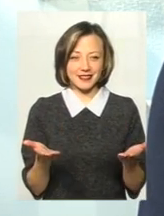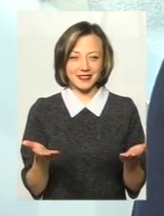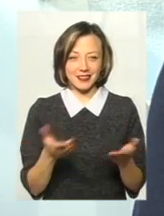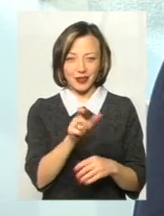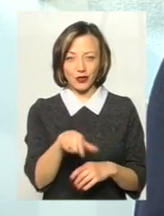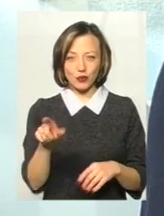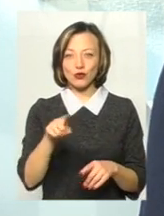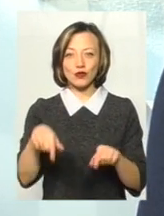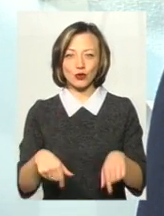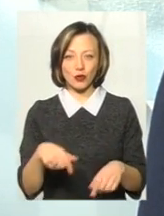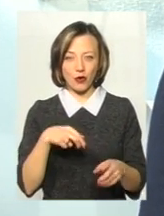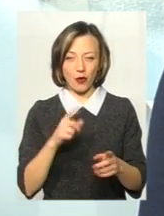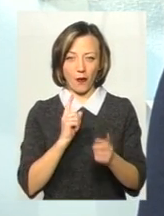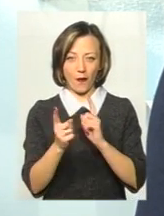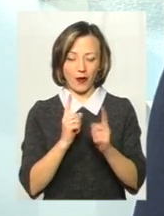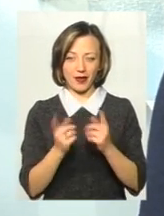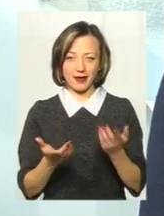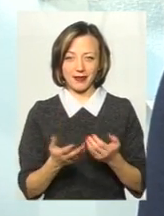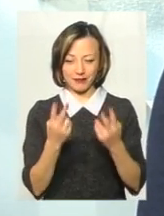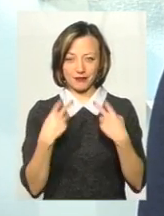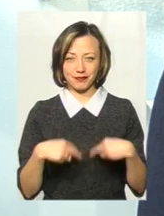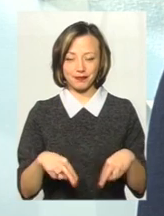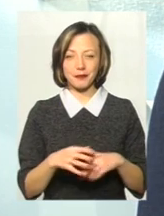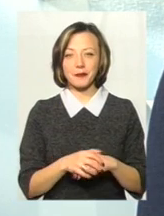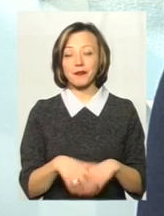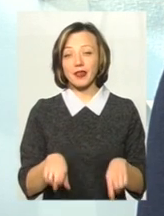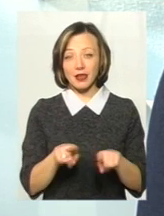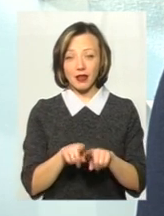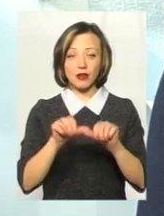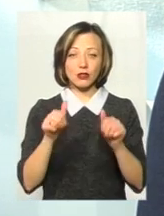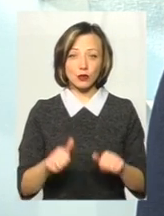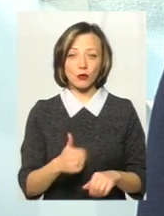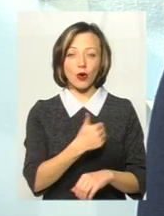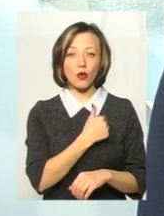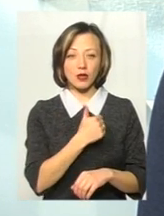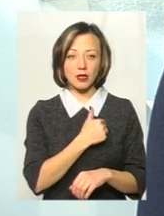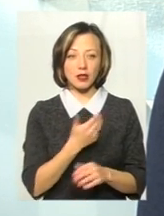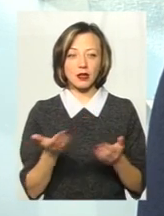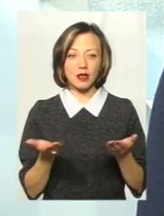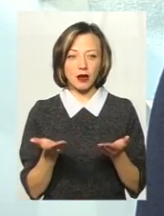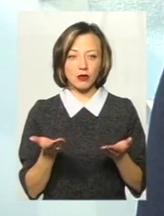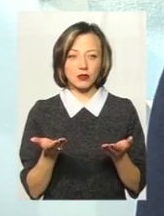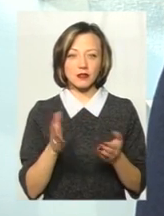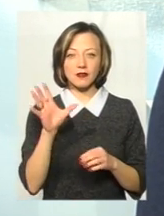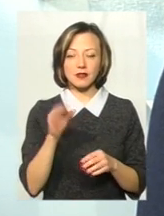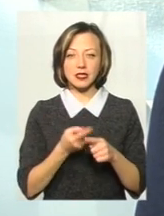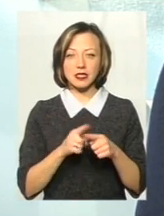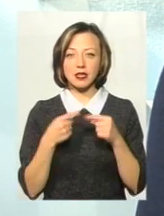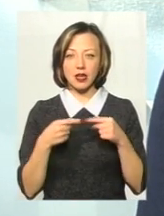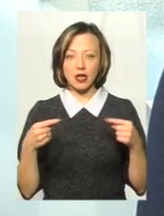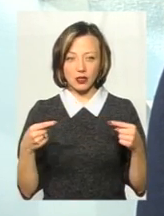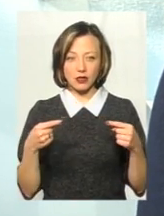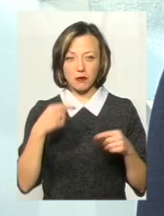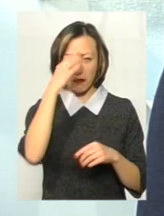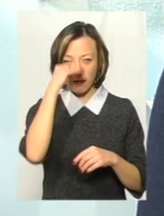що це за люди, що вони тут ходять. От. І так, таким чином ми хотіли якось, от всі ці речі, які ми робимо, батьки,